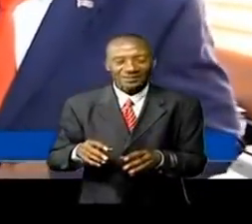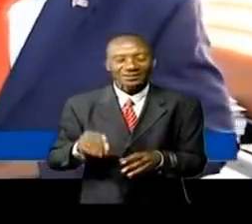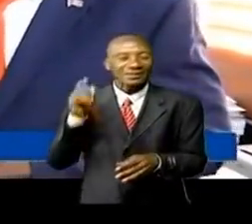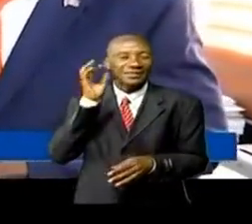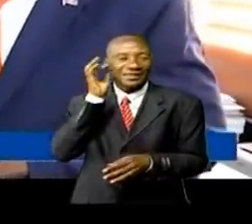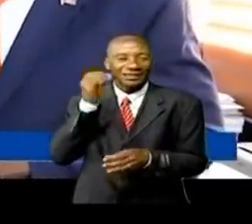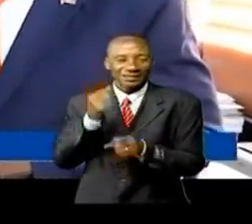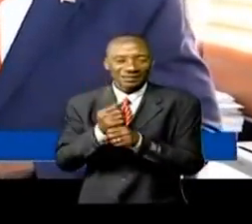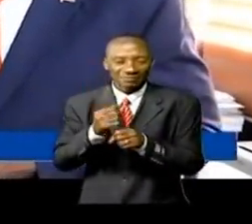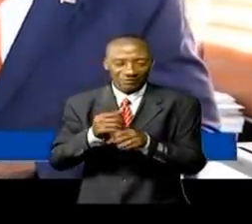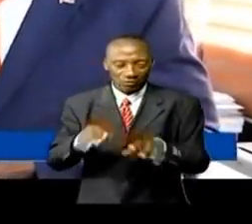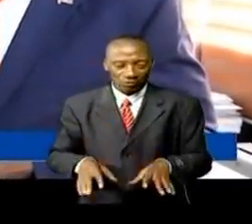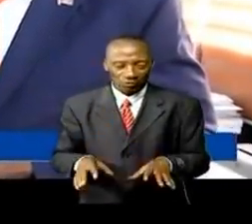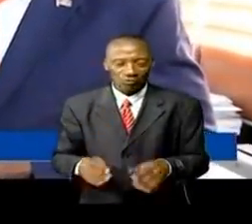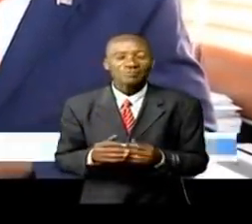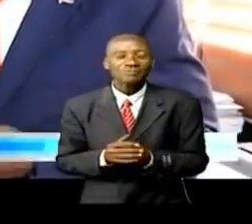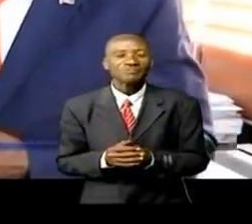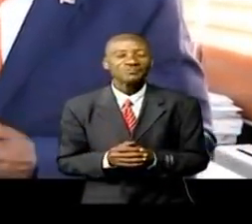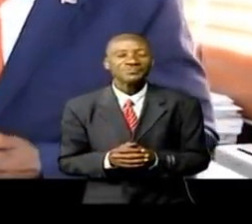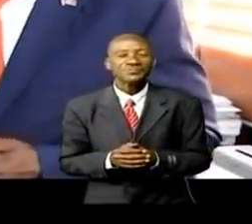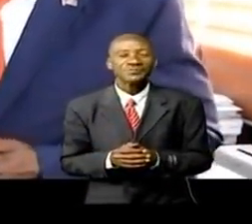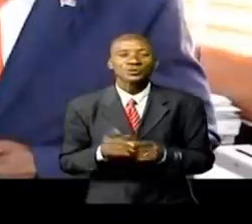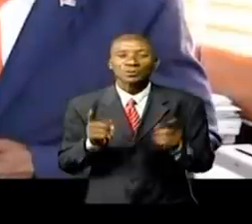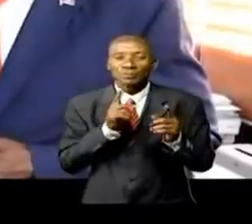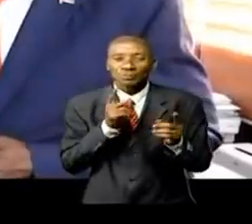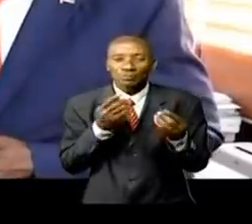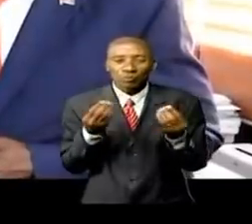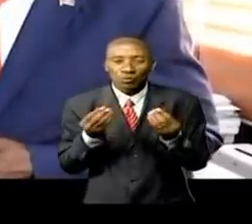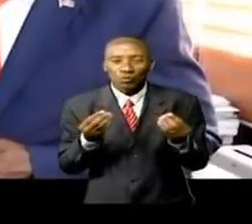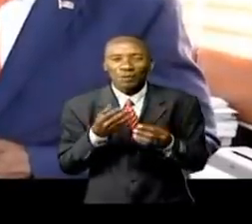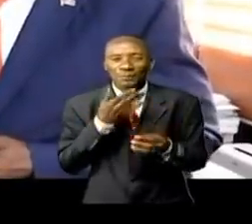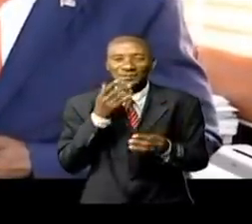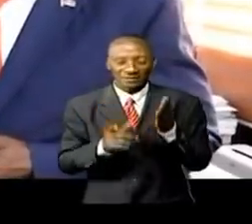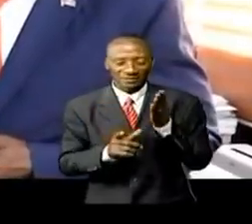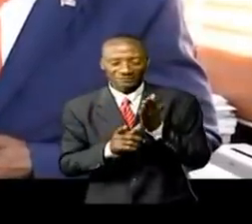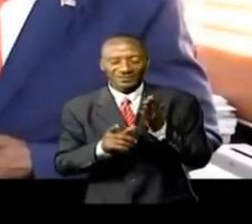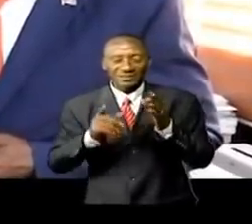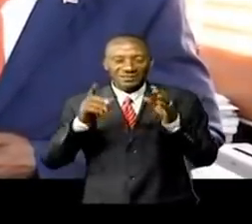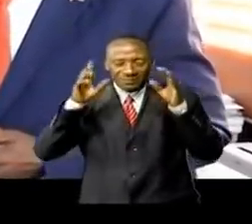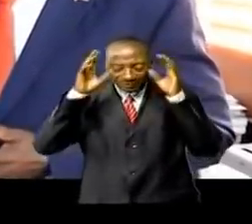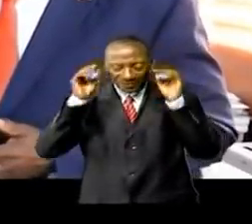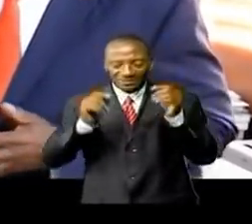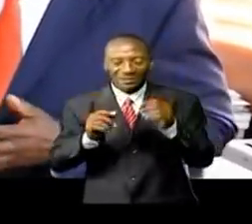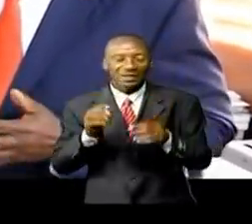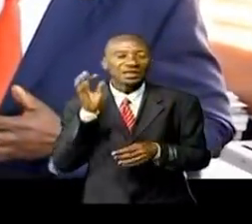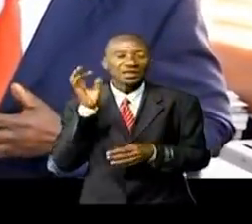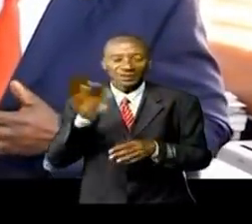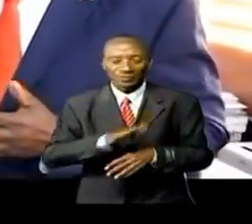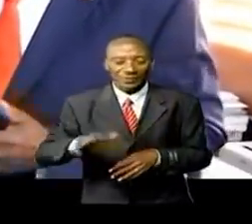à cause de propos qui avaient été tenus par le vice-président du Kenya.